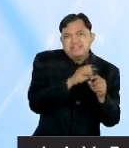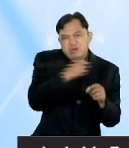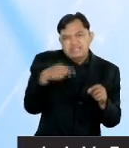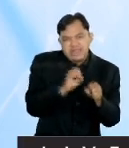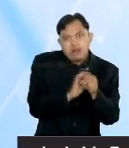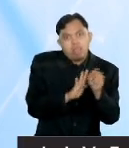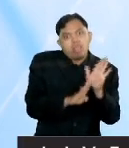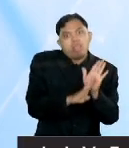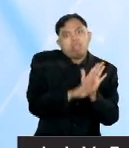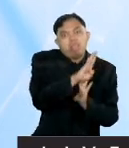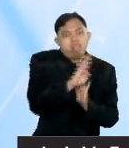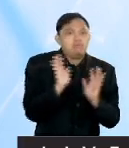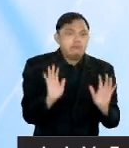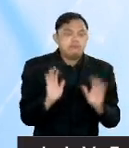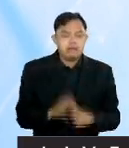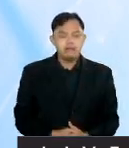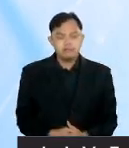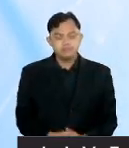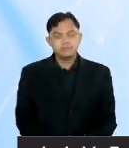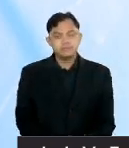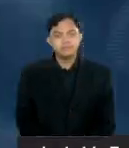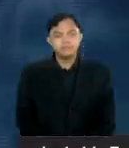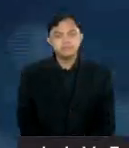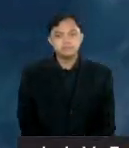kasus positif COVID-19 di Indonesia.